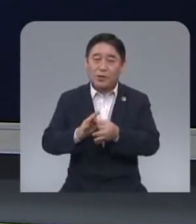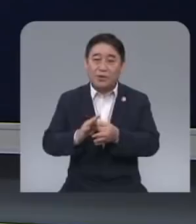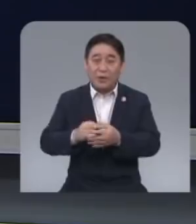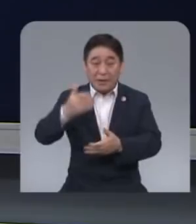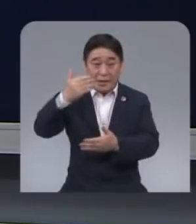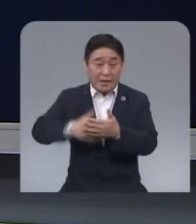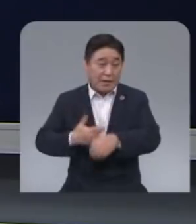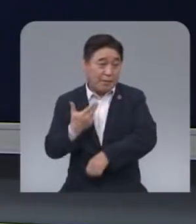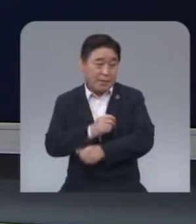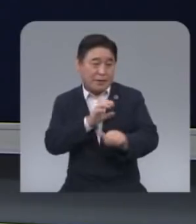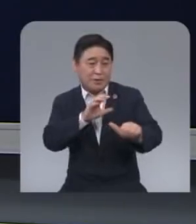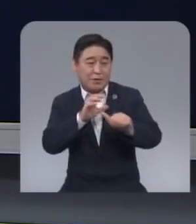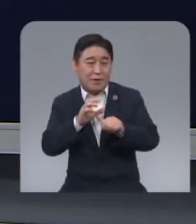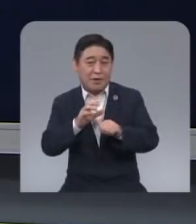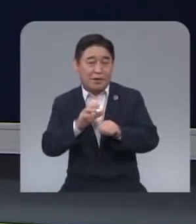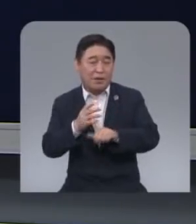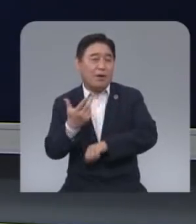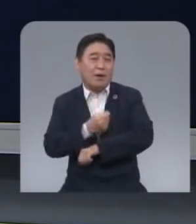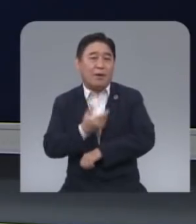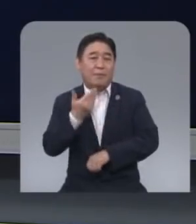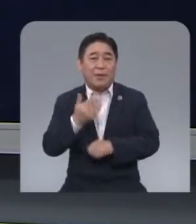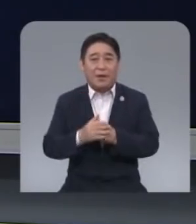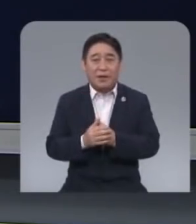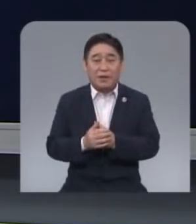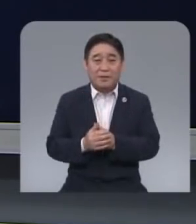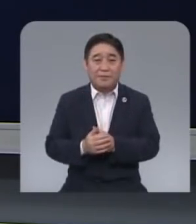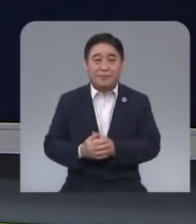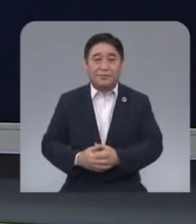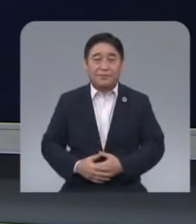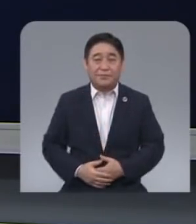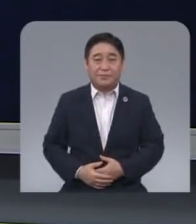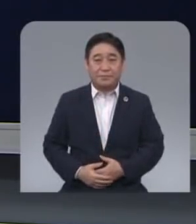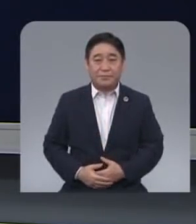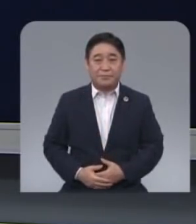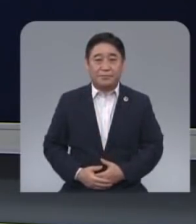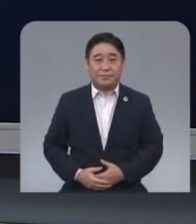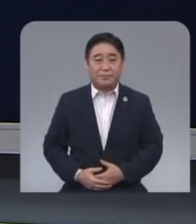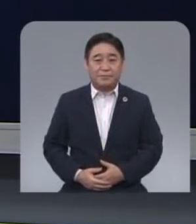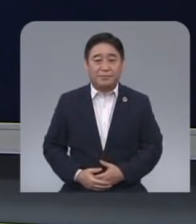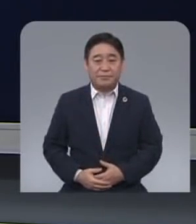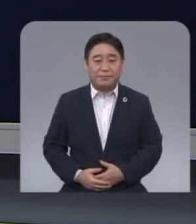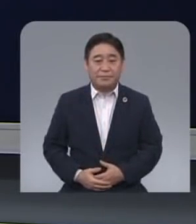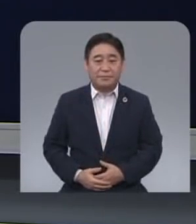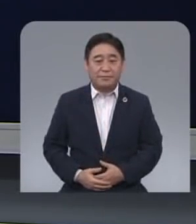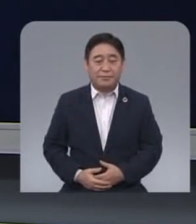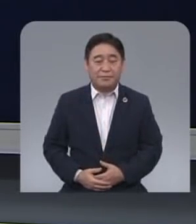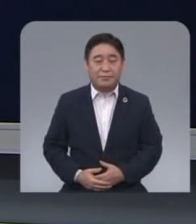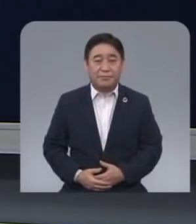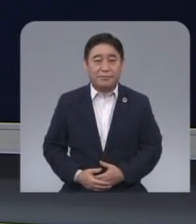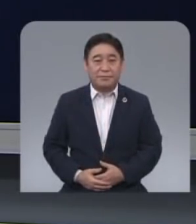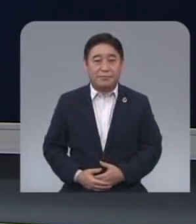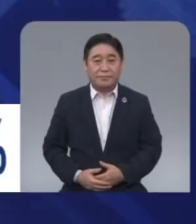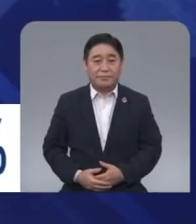자녀 백신을 활용해 백신 접종도 가능합니다. 지금까지 재난미디어센터에서 전해드렸습니다.